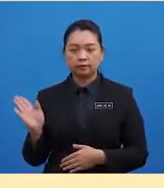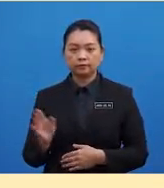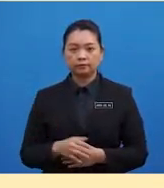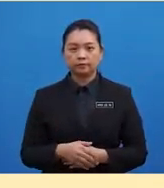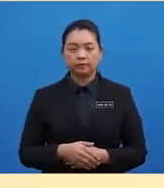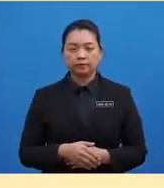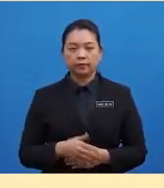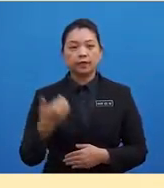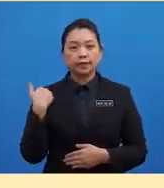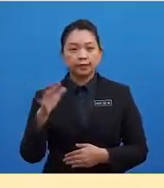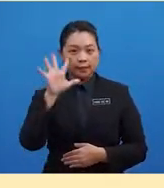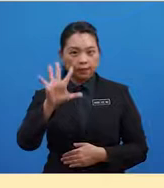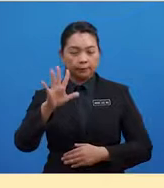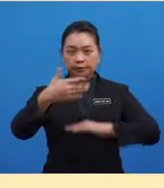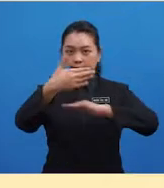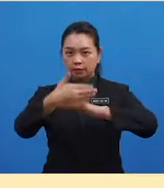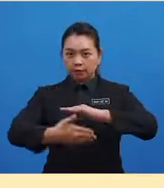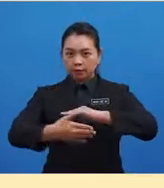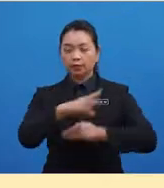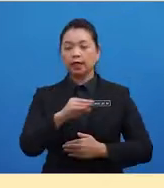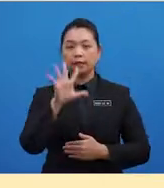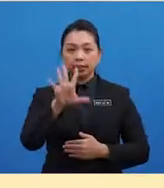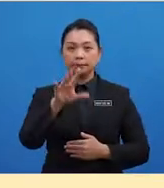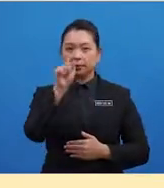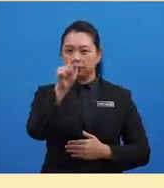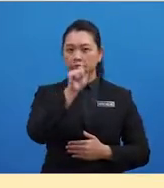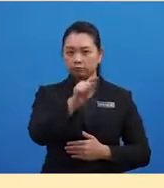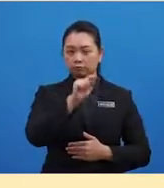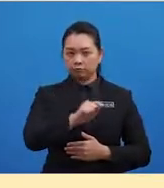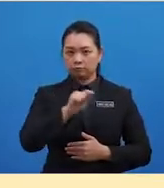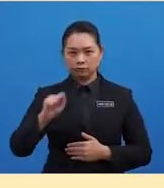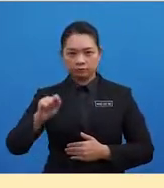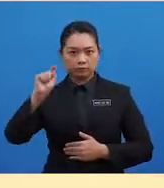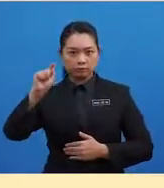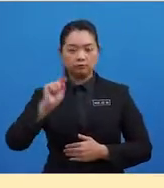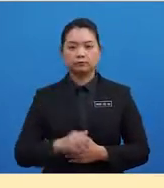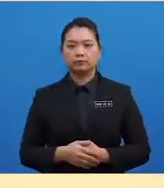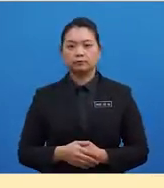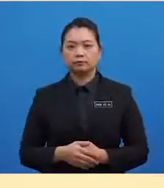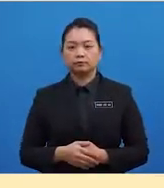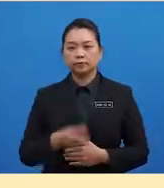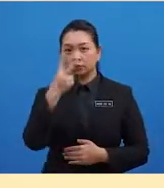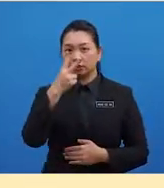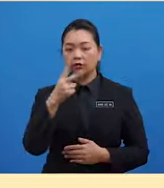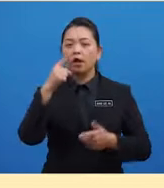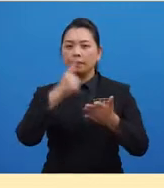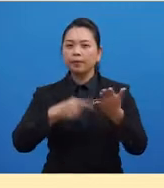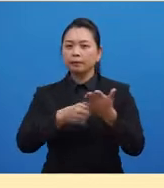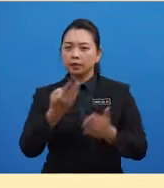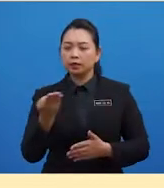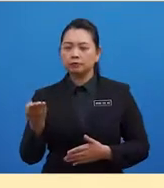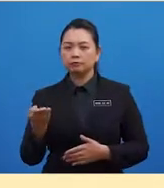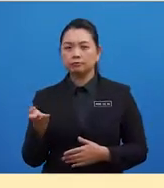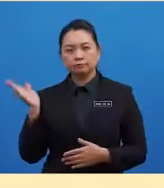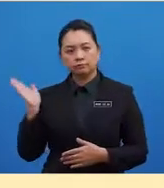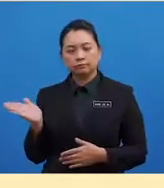Ia mempunyai lima sisi dan lima penjuru. Mari kita lihat gambar-gambar di sekeliling kita semua yang berkait rapat dengan poligon